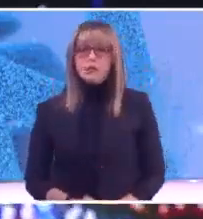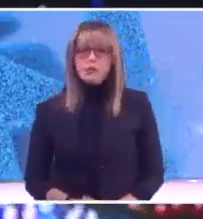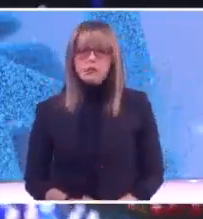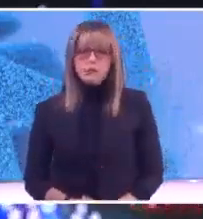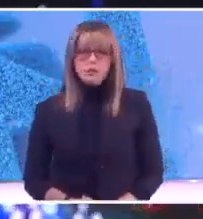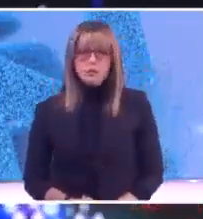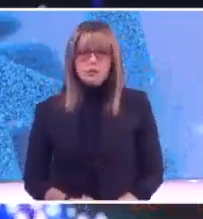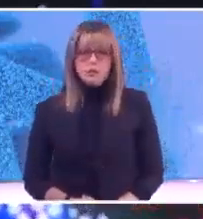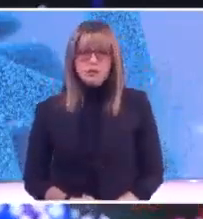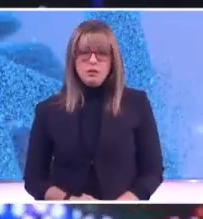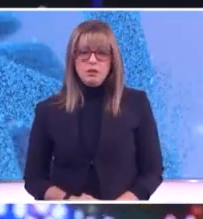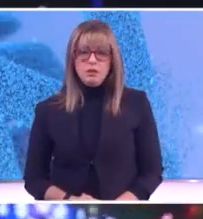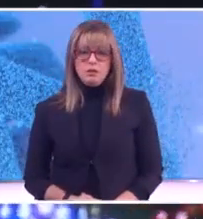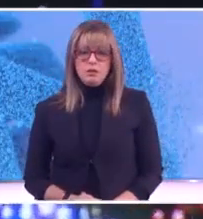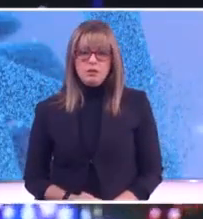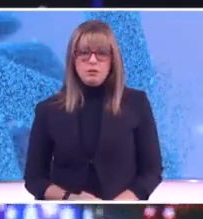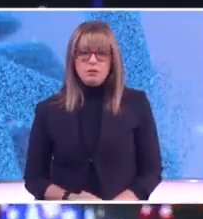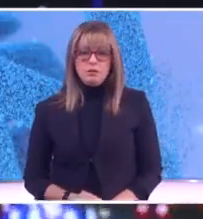aktaracaksın?